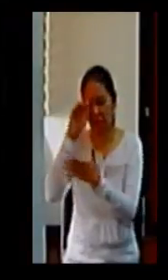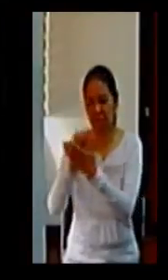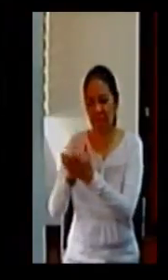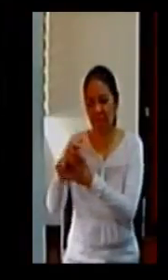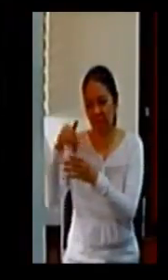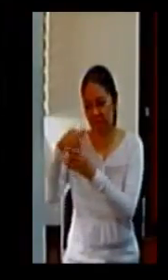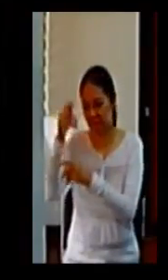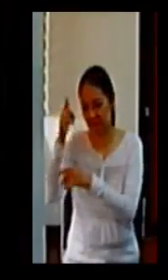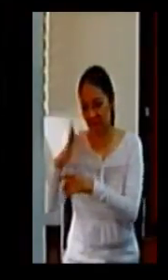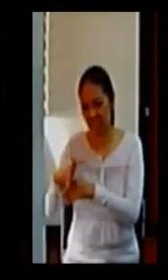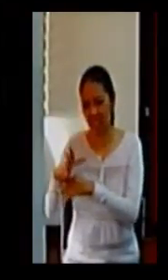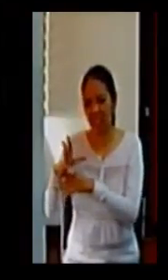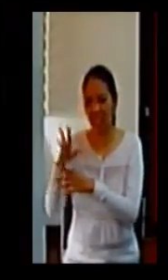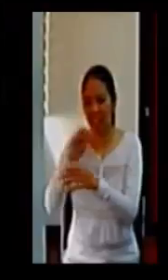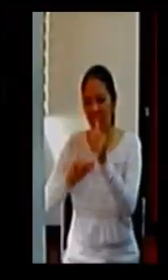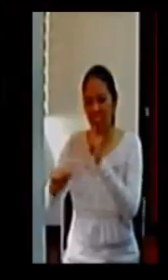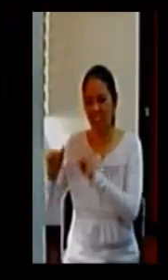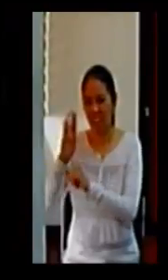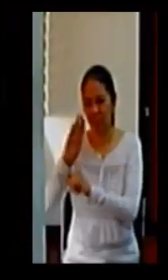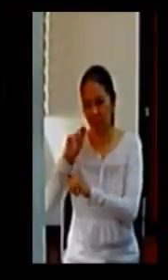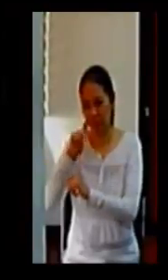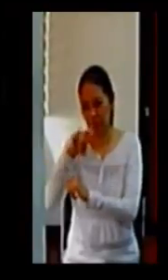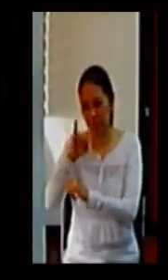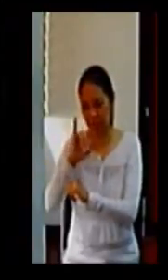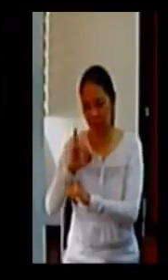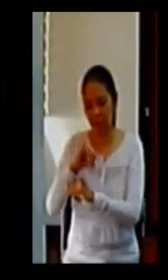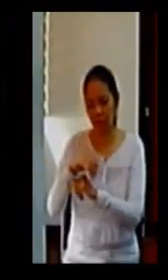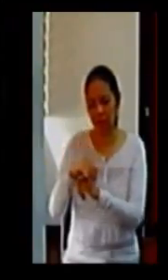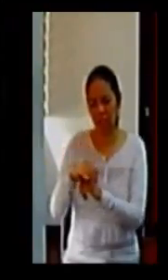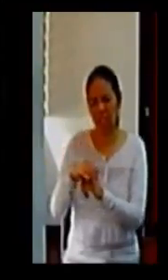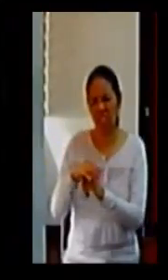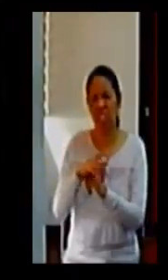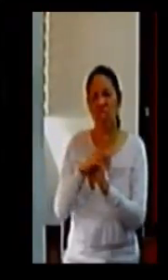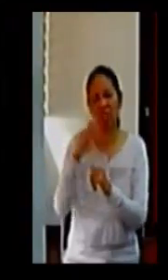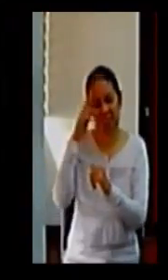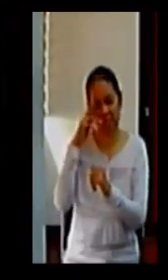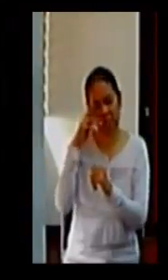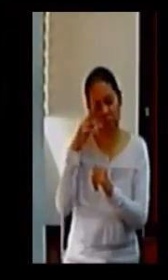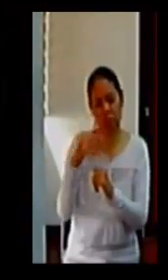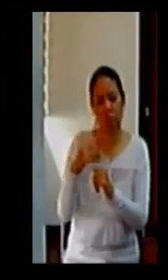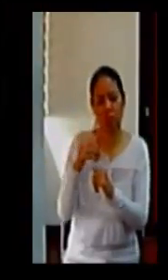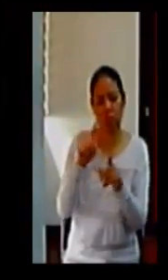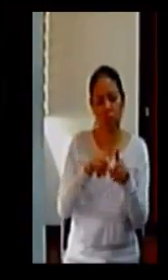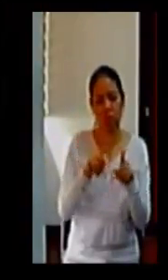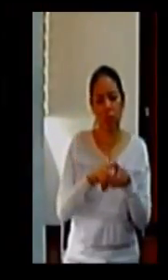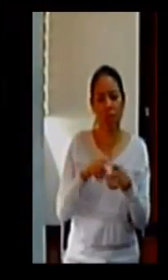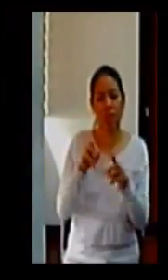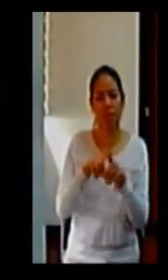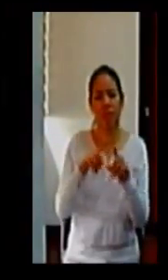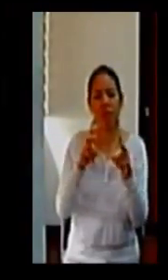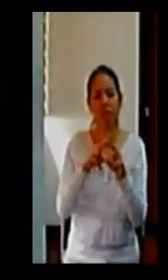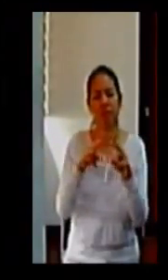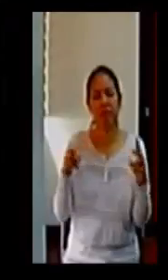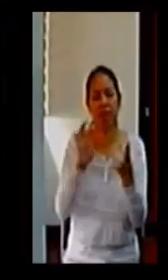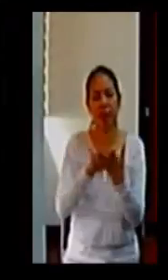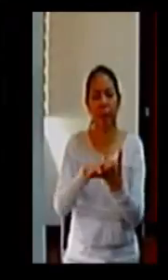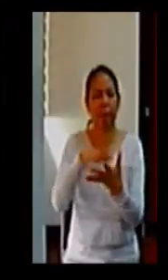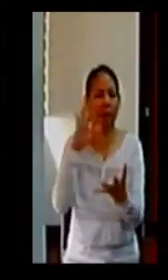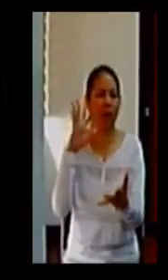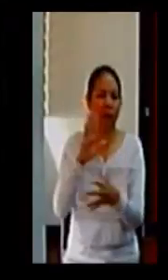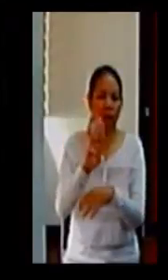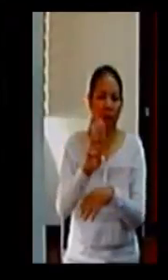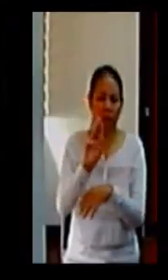pa ay very costly talaga ang pagbaki. Kasi kung sinabi ng mumbaki na ang kailangan